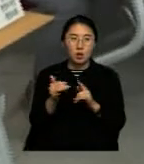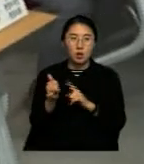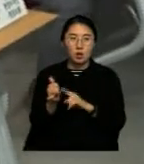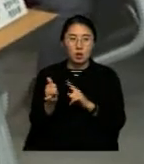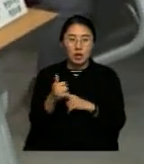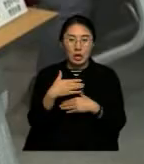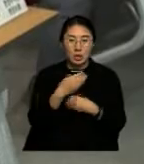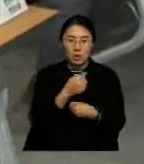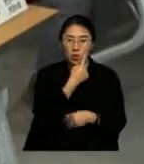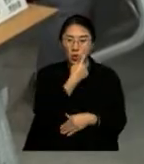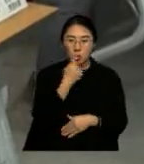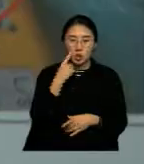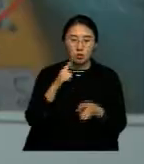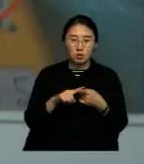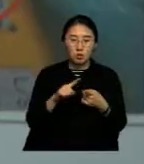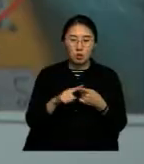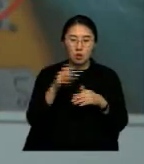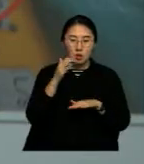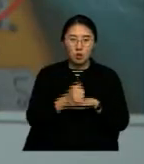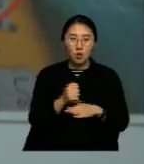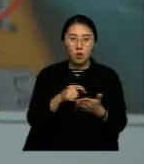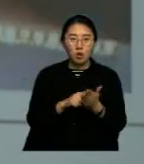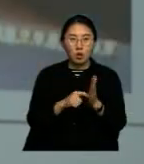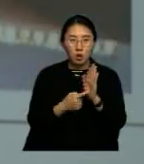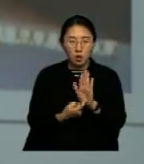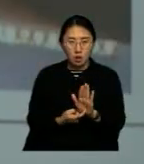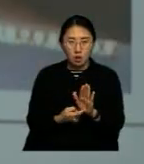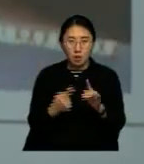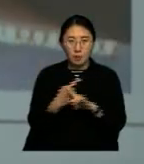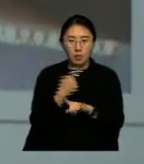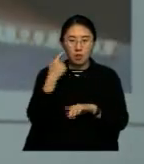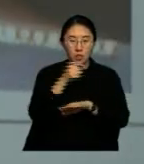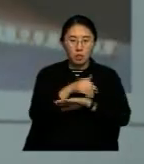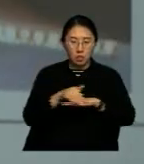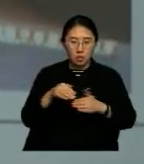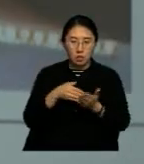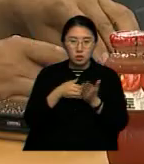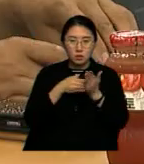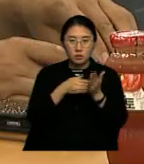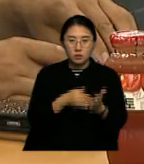안전점검 지적 사항에 대한 조치 결과를 발표하고 개선